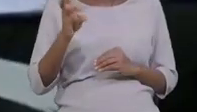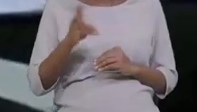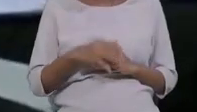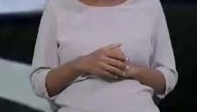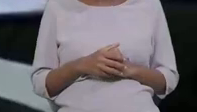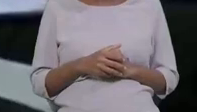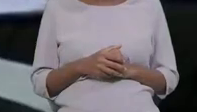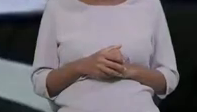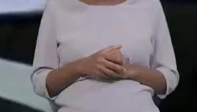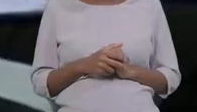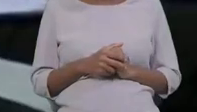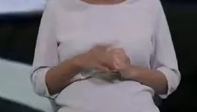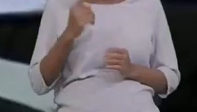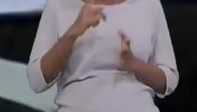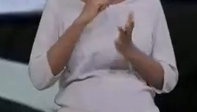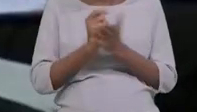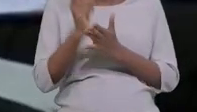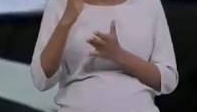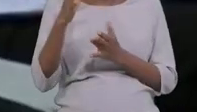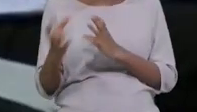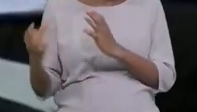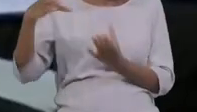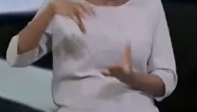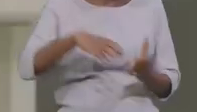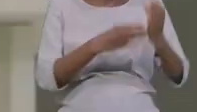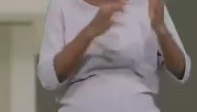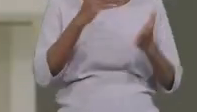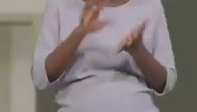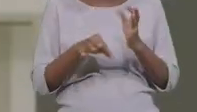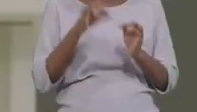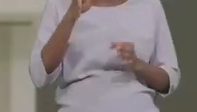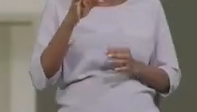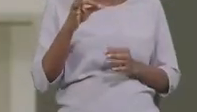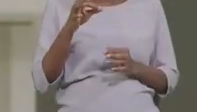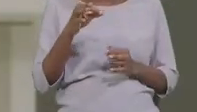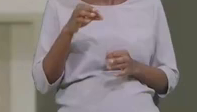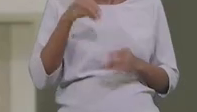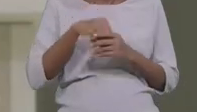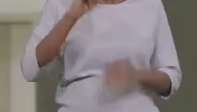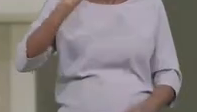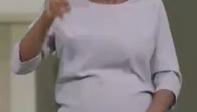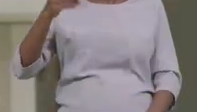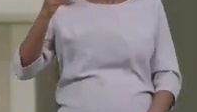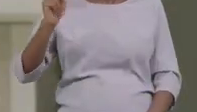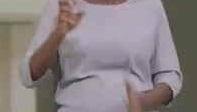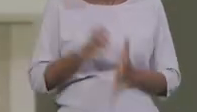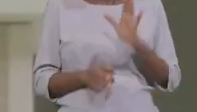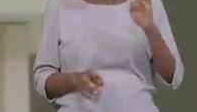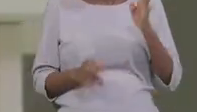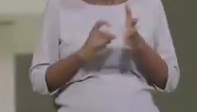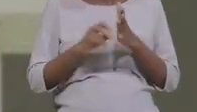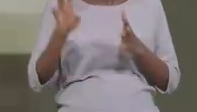Sixièmement, c'est la vérité sur le baptême de l'Esprit. En